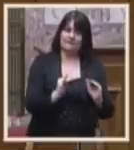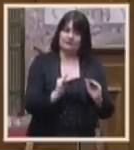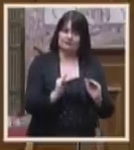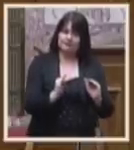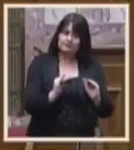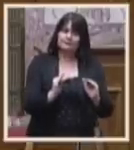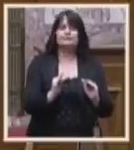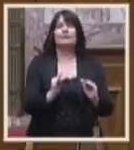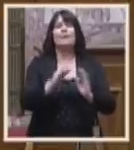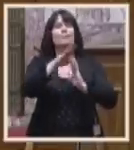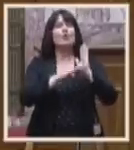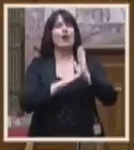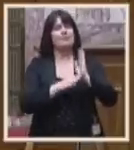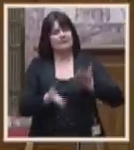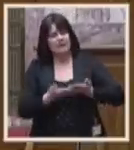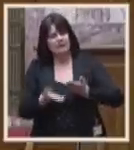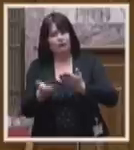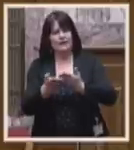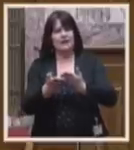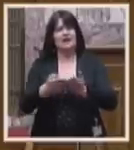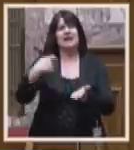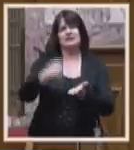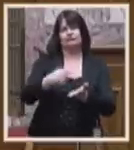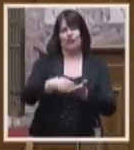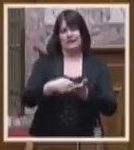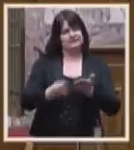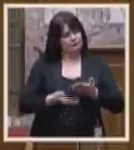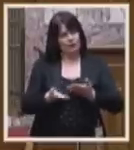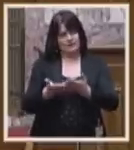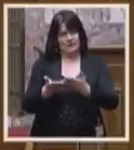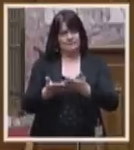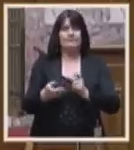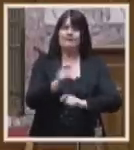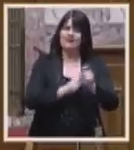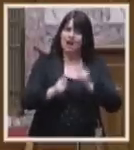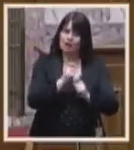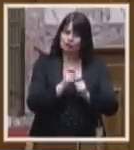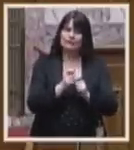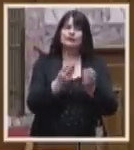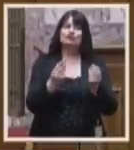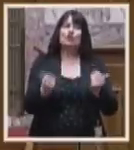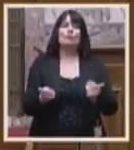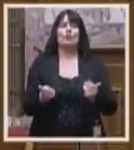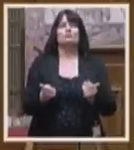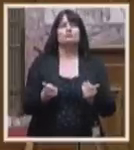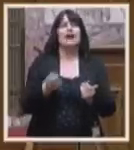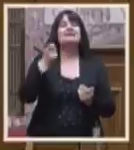με στοχευμένα προγράμματα επιχορήγησης φορών. Δημιουργούμε μέσω της επιδότησης ασφαλιστικών εισφορών